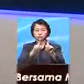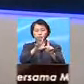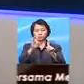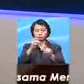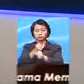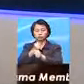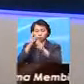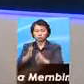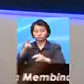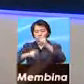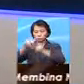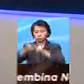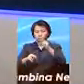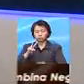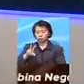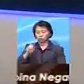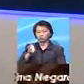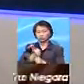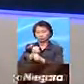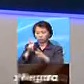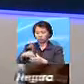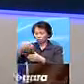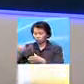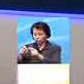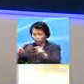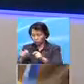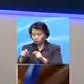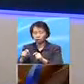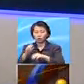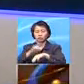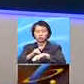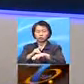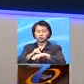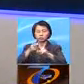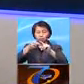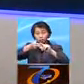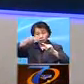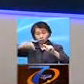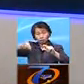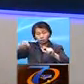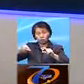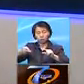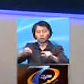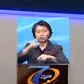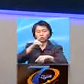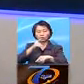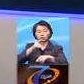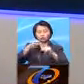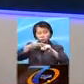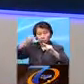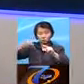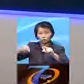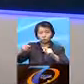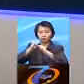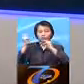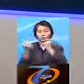118 pekerja binaan dan 20 kontraktor asing di tempat pembinaan Taman Tema Terbaru Genting Highlands, Studio 21st Century